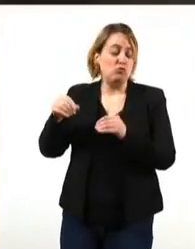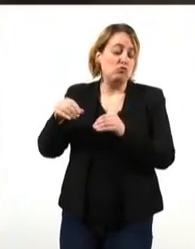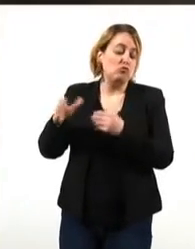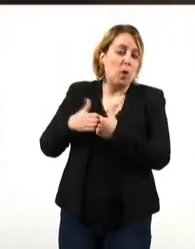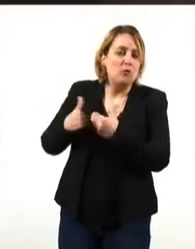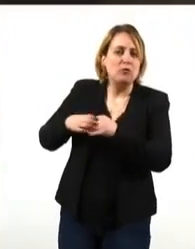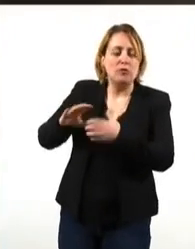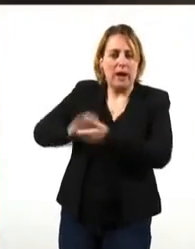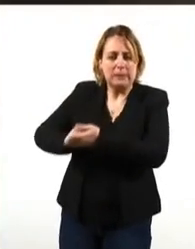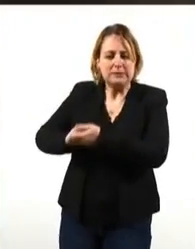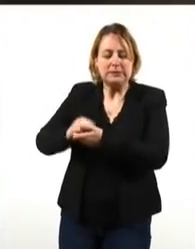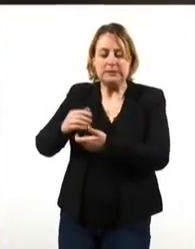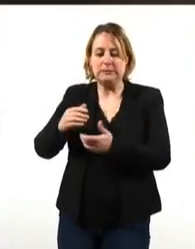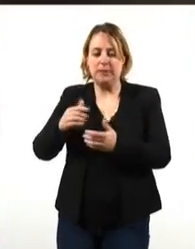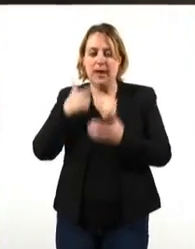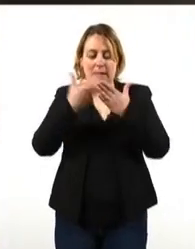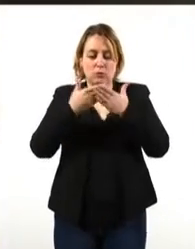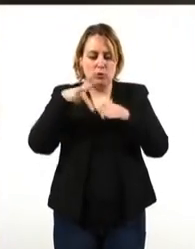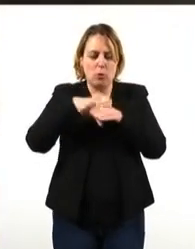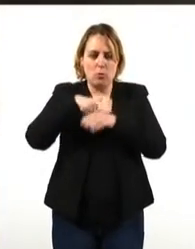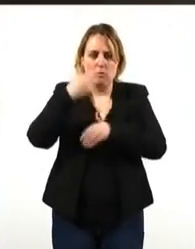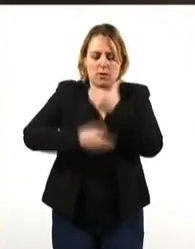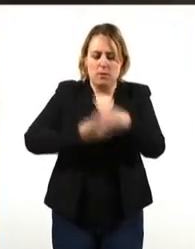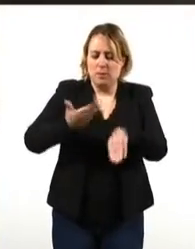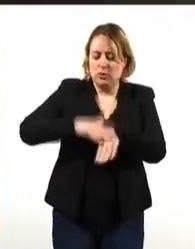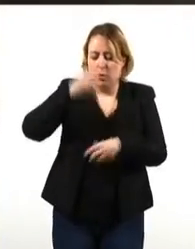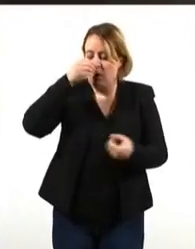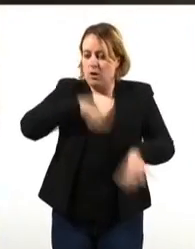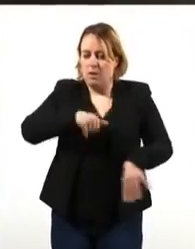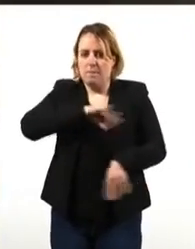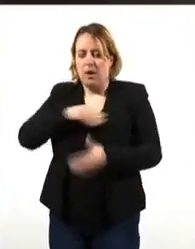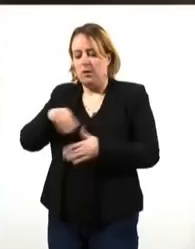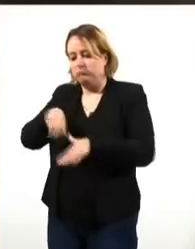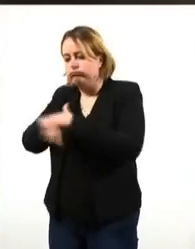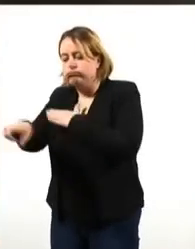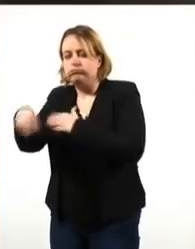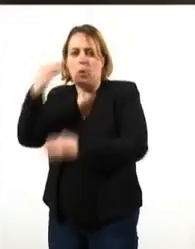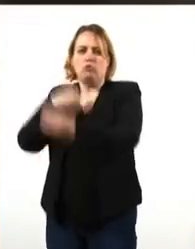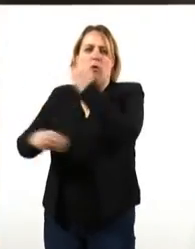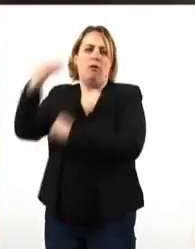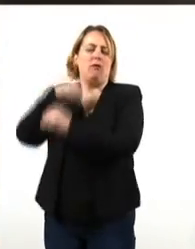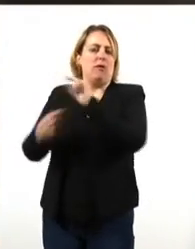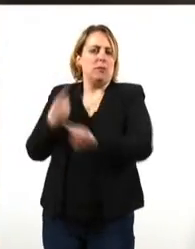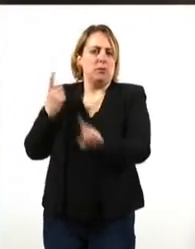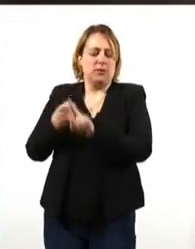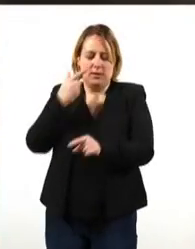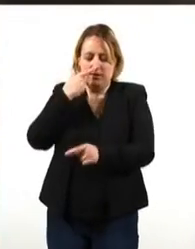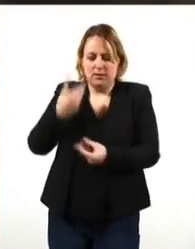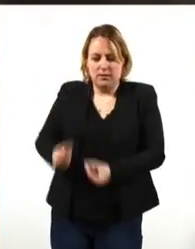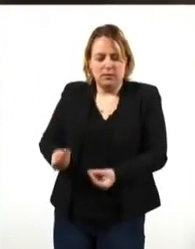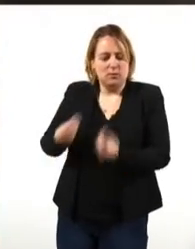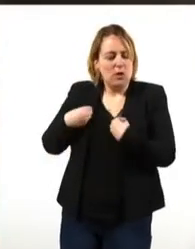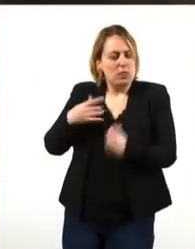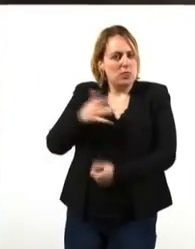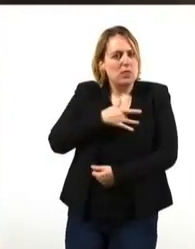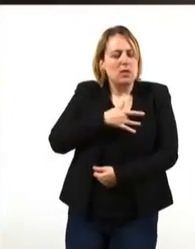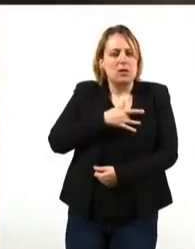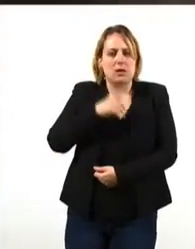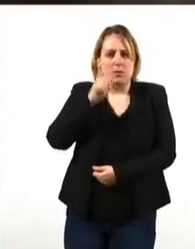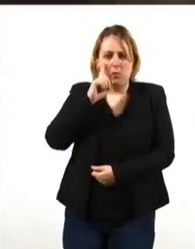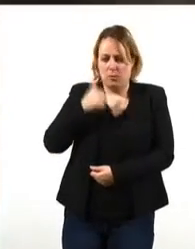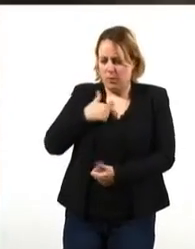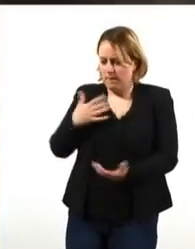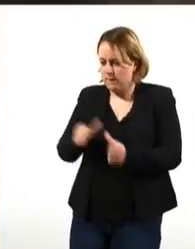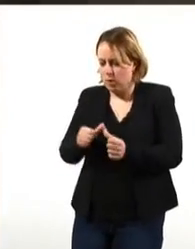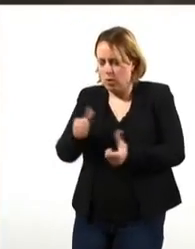pour se soigner. Et c'est quelque chose qui m'a beaucoup touchée parce que, honnêtement, je ne savais pas quoi faire pour eux.